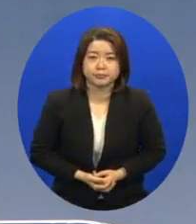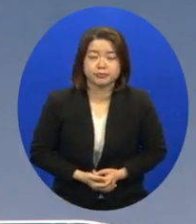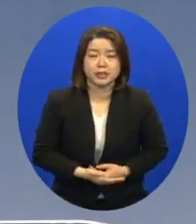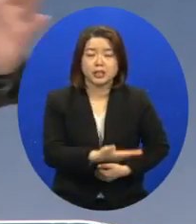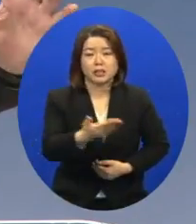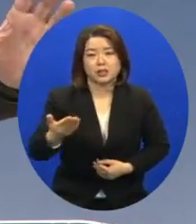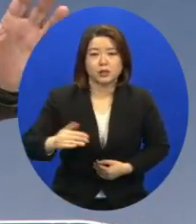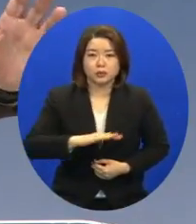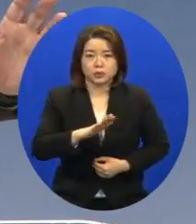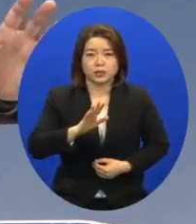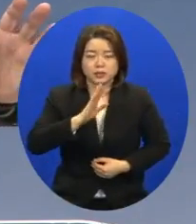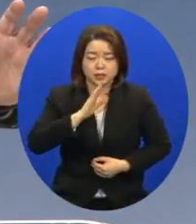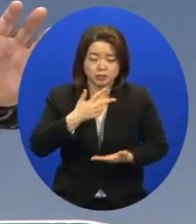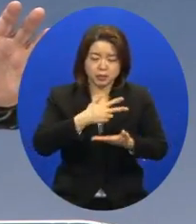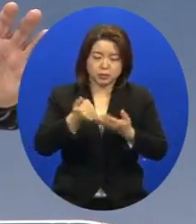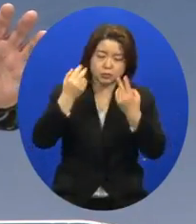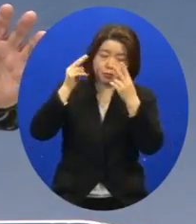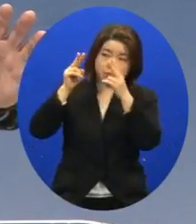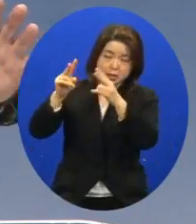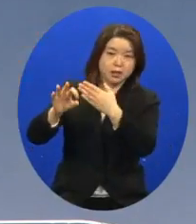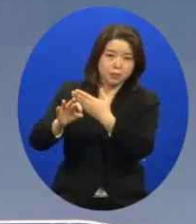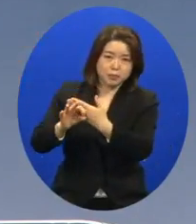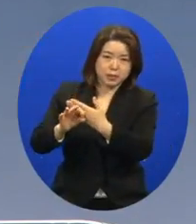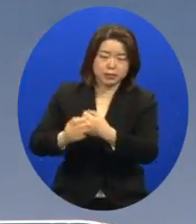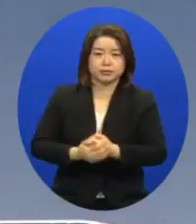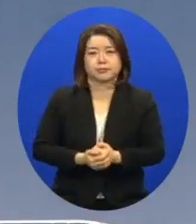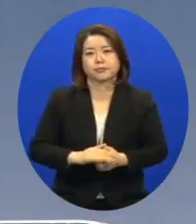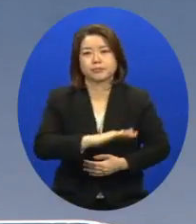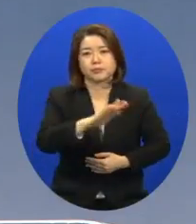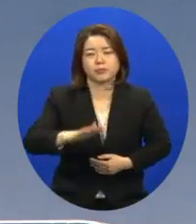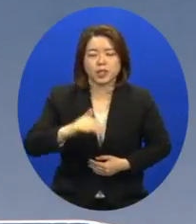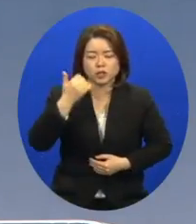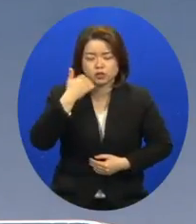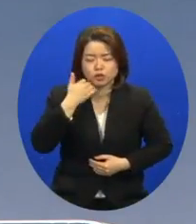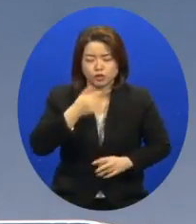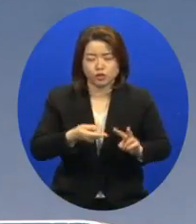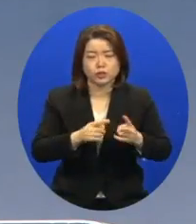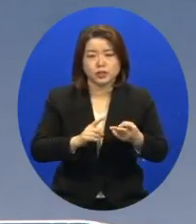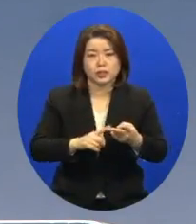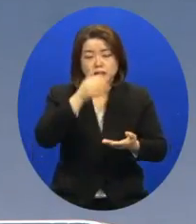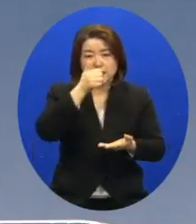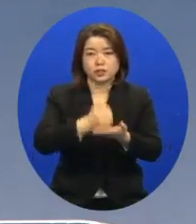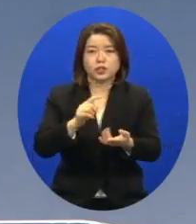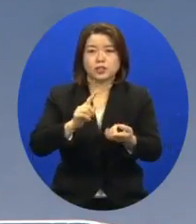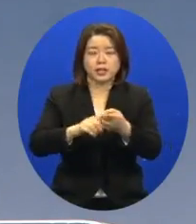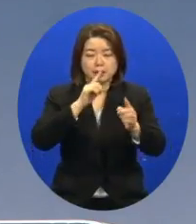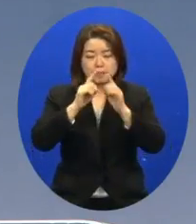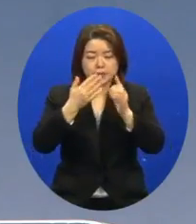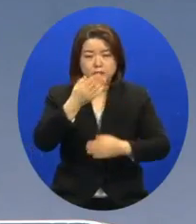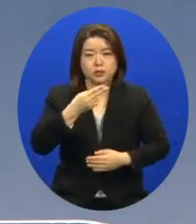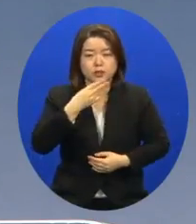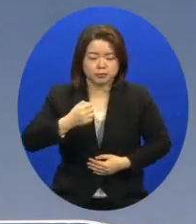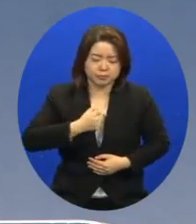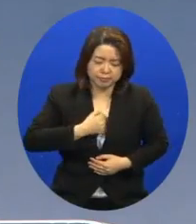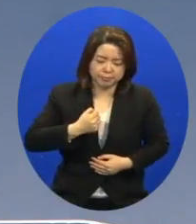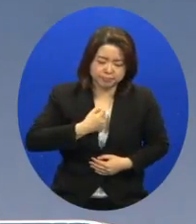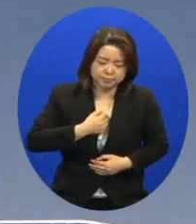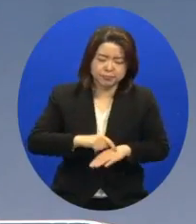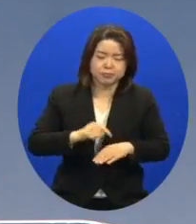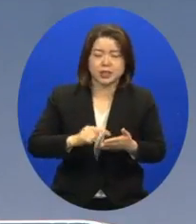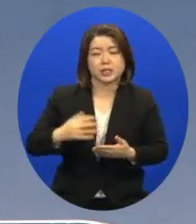여러분 우리가 정말 주님을 바라보게 되면 우리는 누구나 다 죄에 대한 말할 수 없는 애통 함 을 가지게